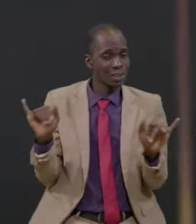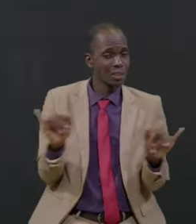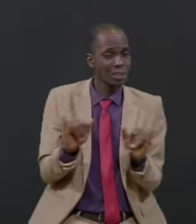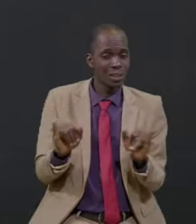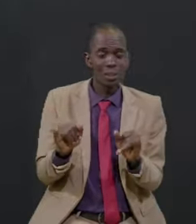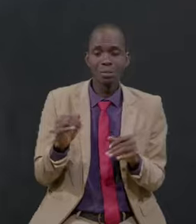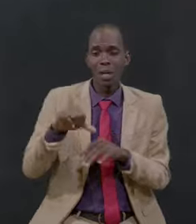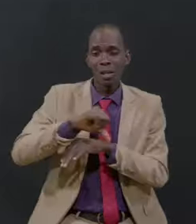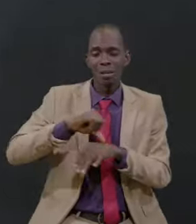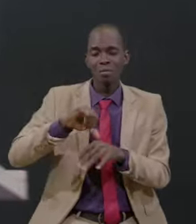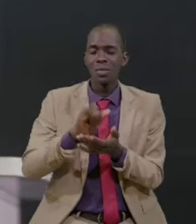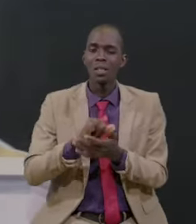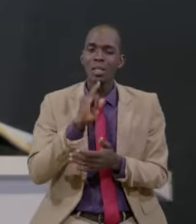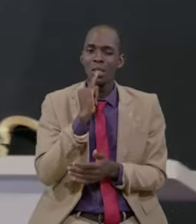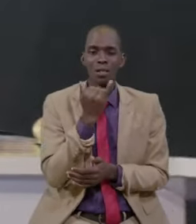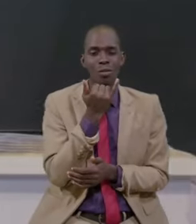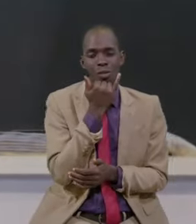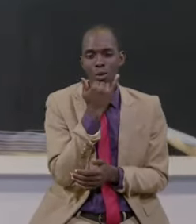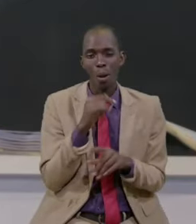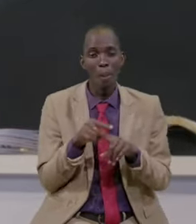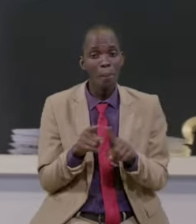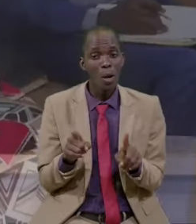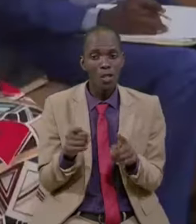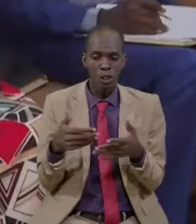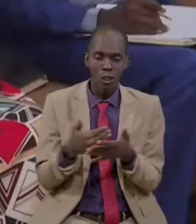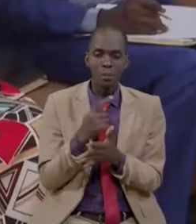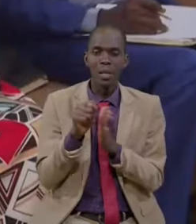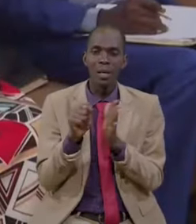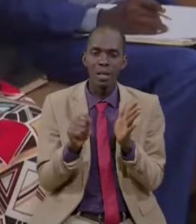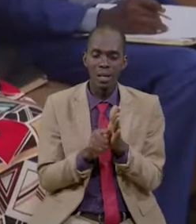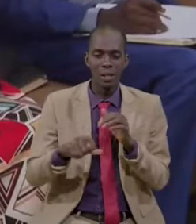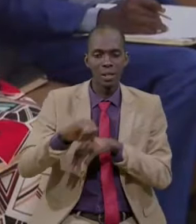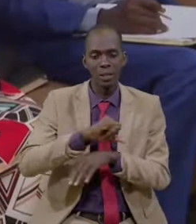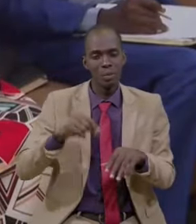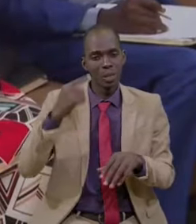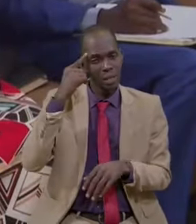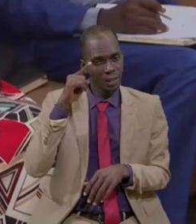mauvais. Mais l'onction du Nouveau Testament, pour moi,